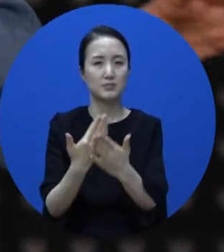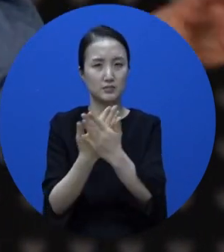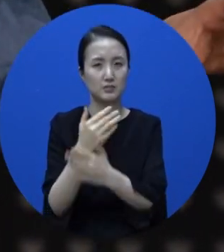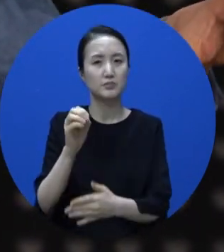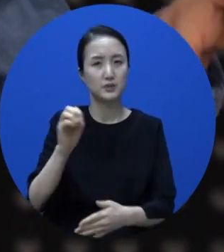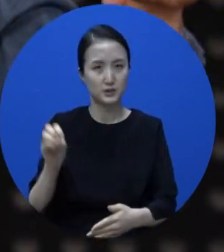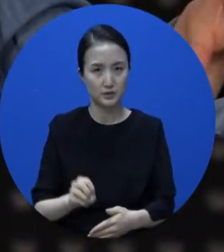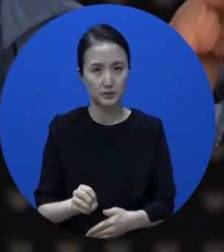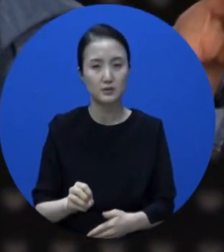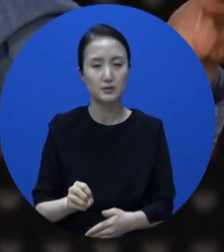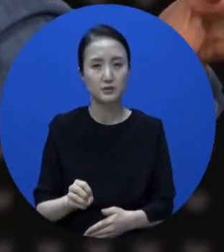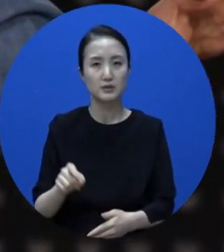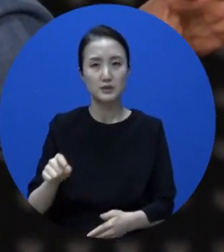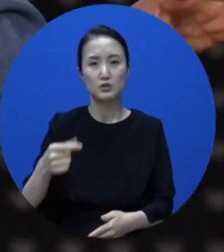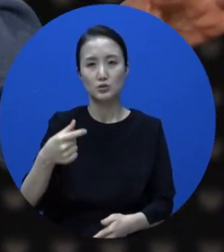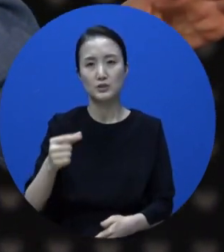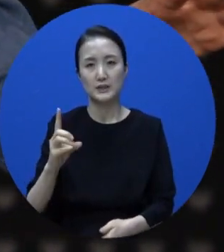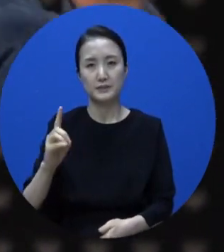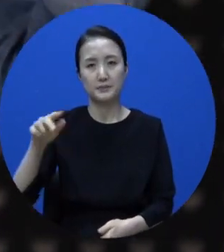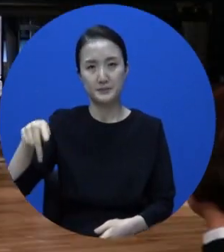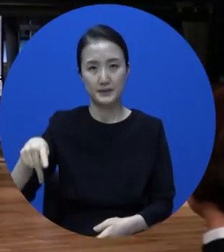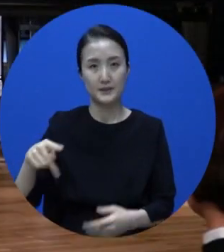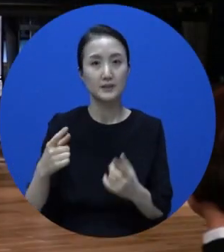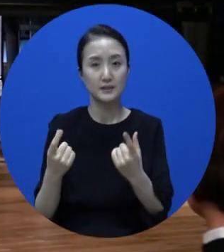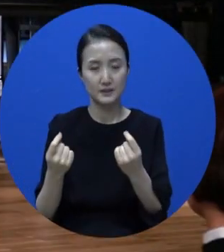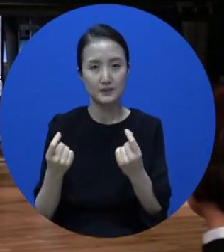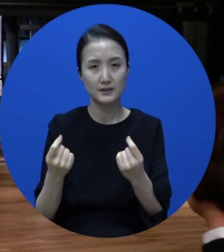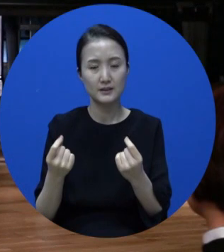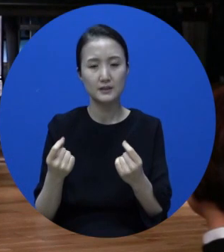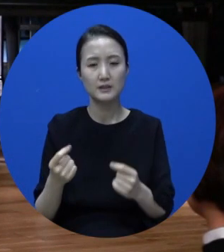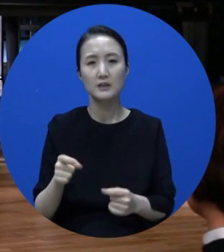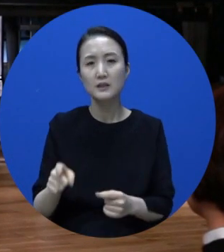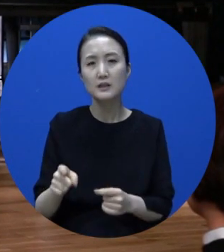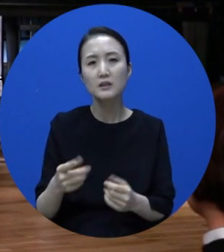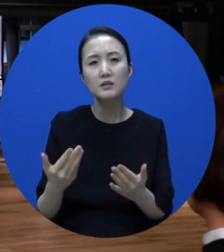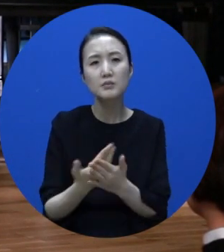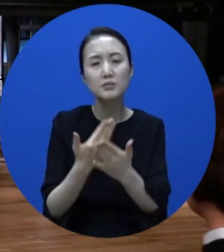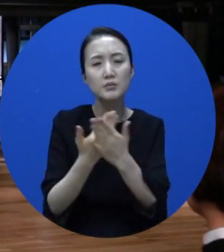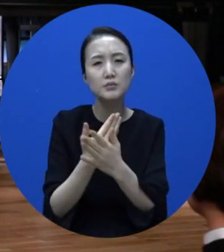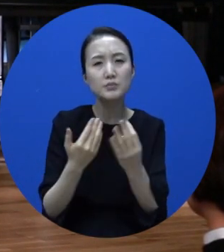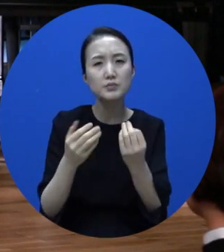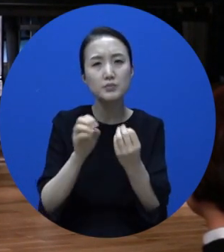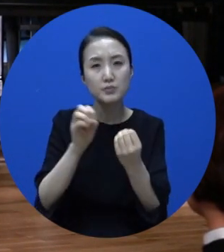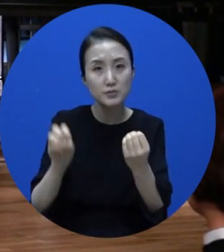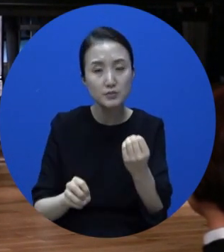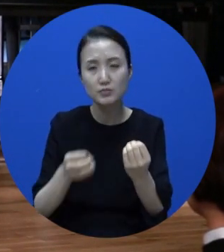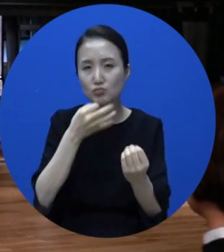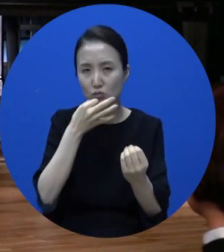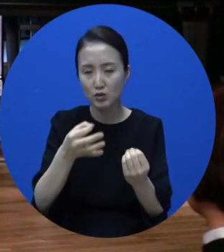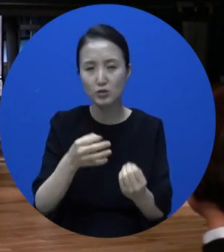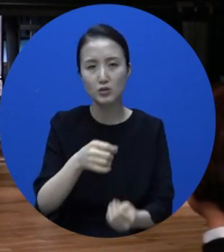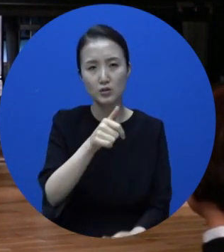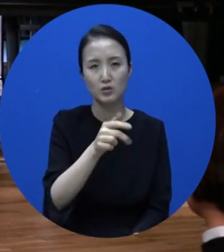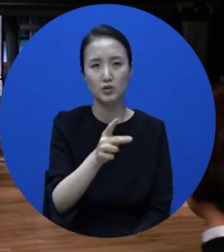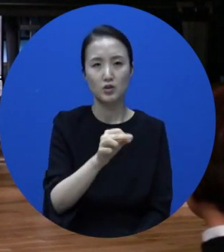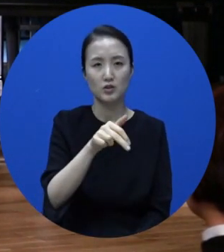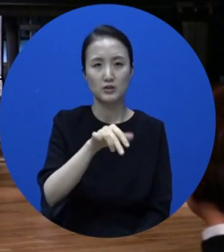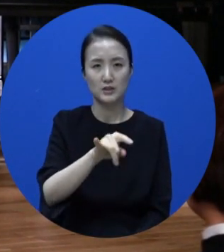경제 입니다 cdp 그리고 그게 얼마나 늘었는지 가 경제성장률이 입니다